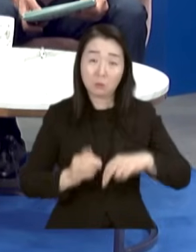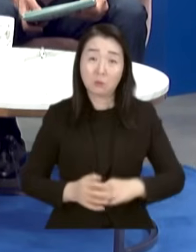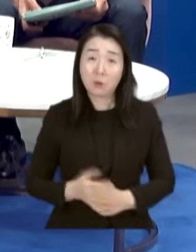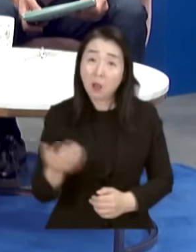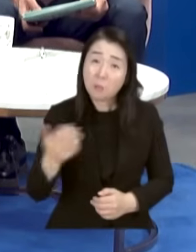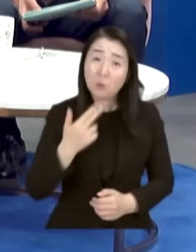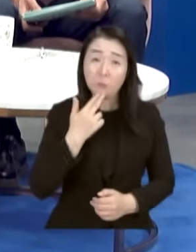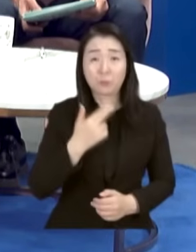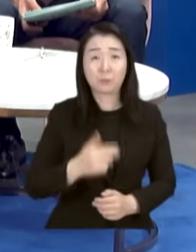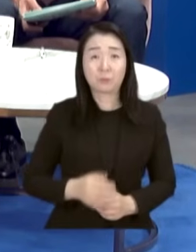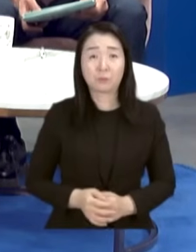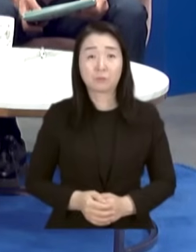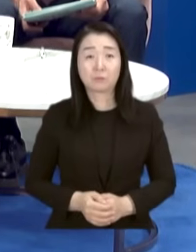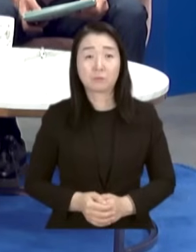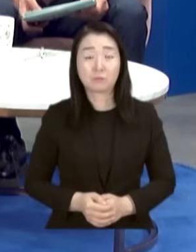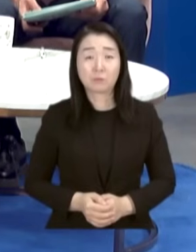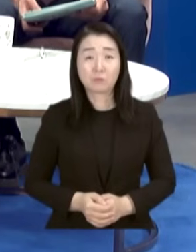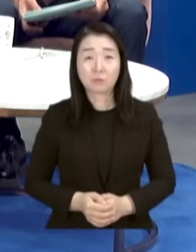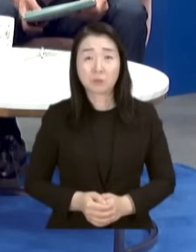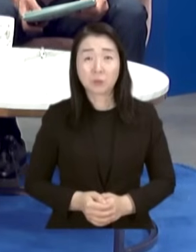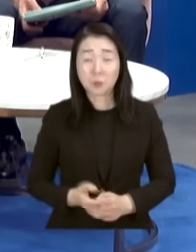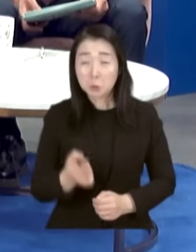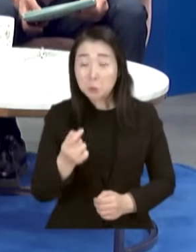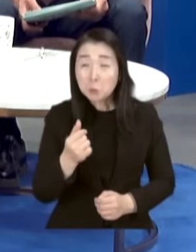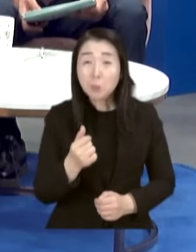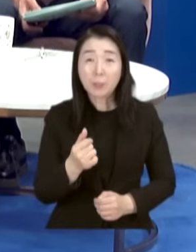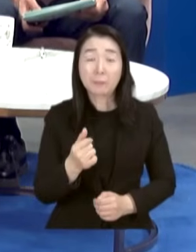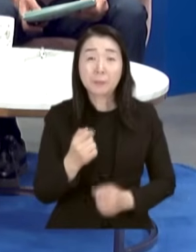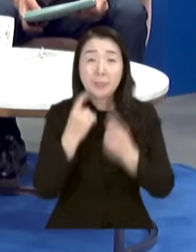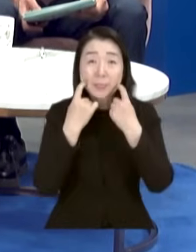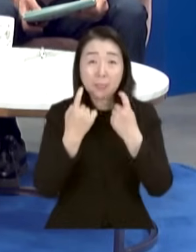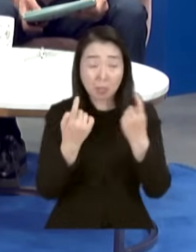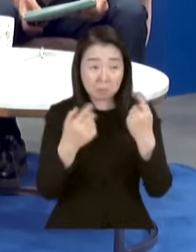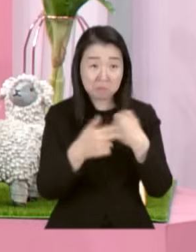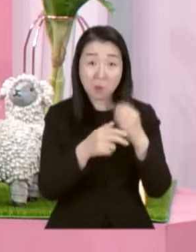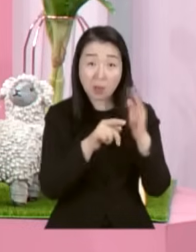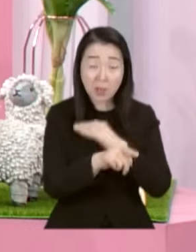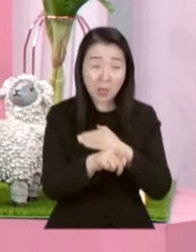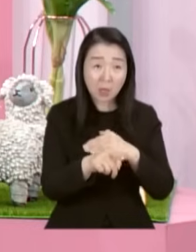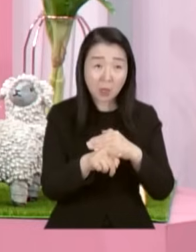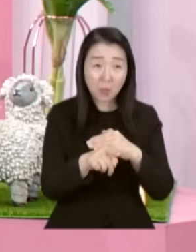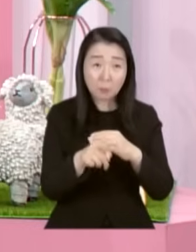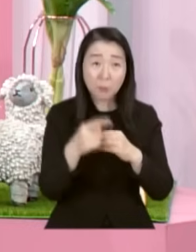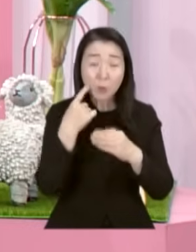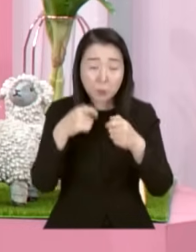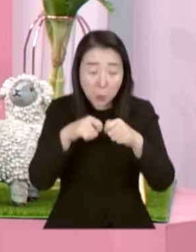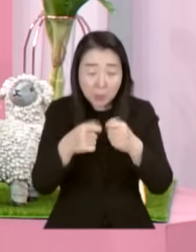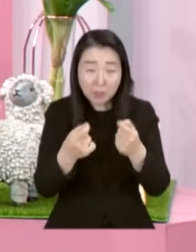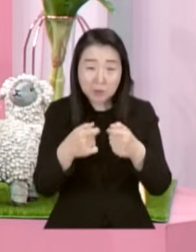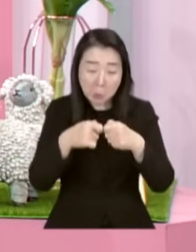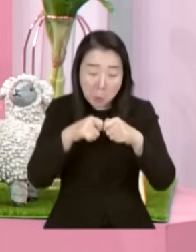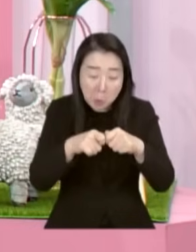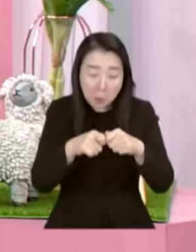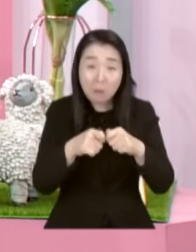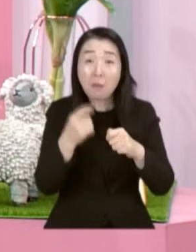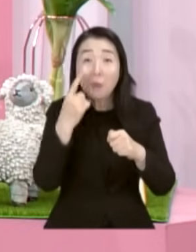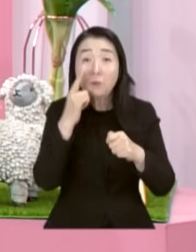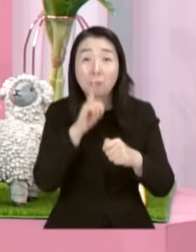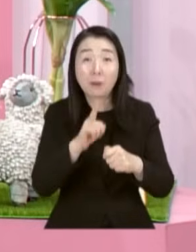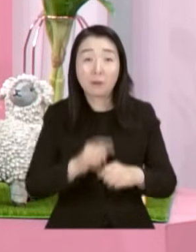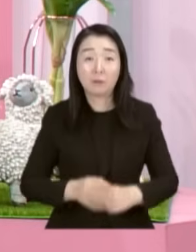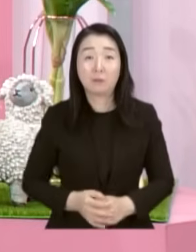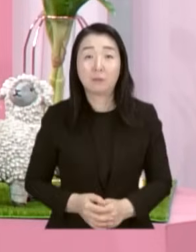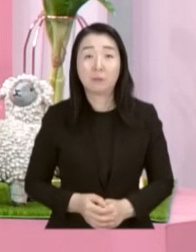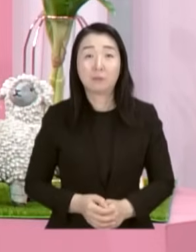아프지 않았어요. 통증이 없었어요. 어. 동네 병원에 갔더니 종기 같은데 더 크기 전에 짜내죠. 뭐